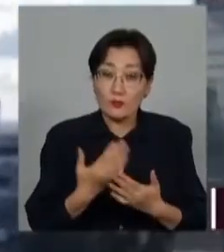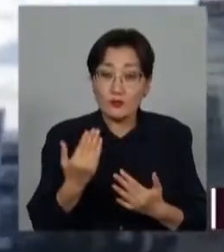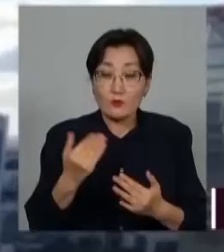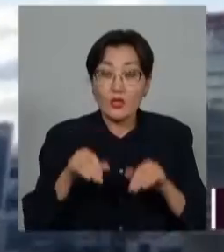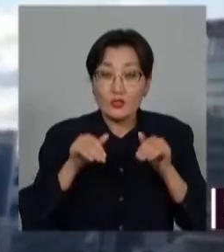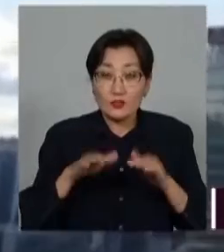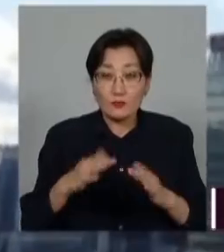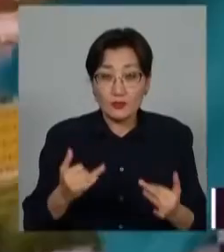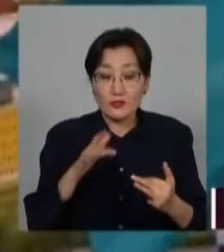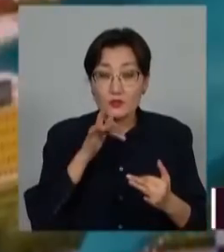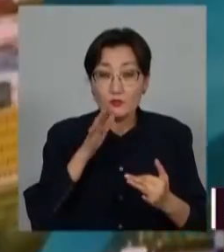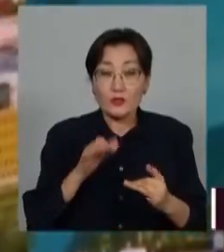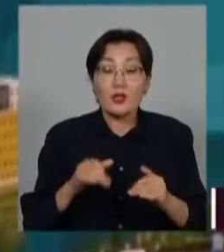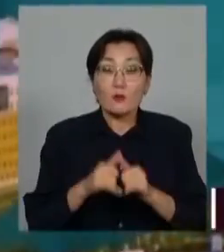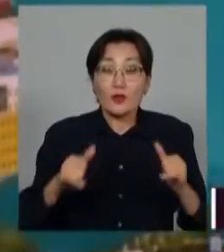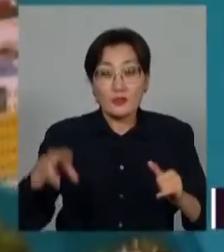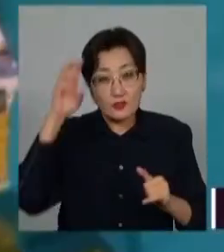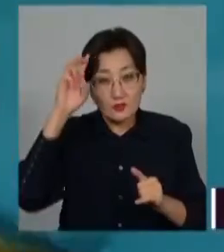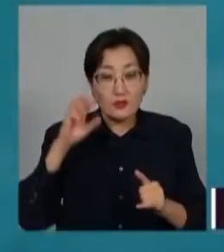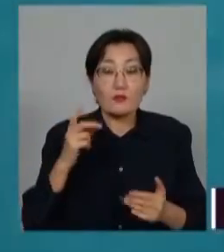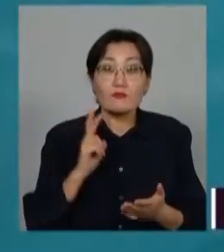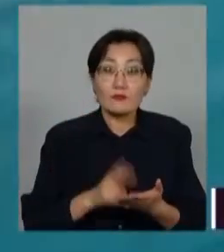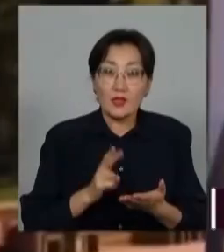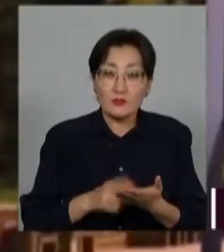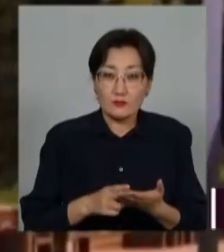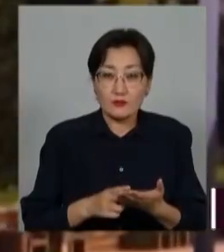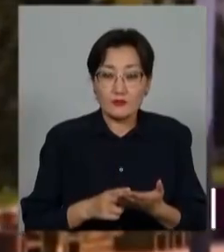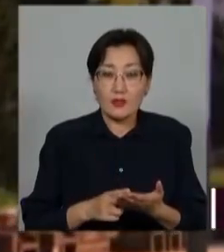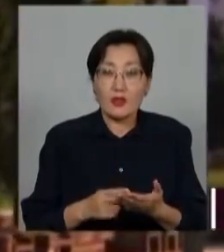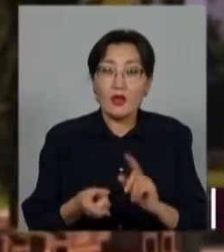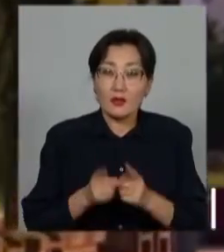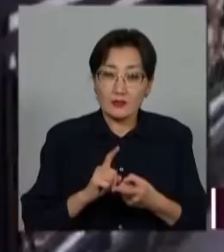кездегі шешім қазіргі таңда дамыған елдің айқын айнасына, мызғымас